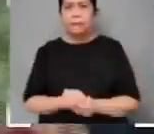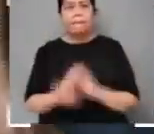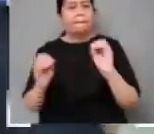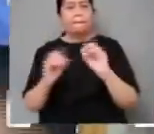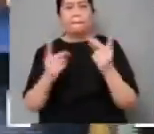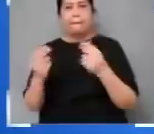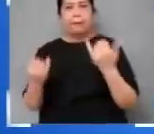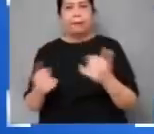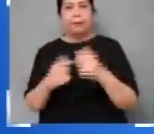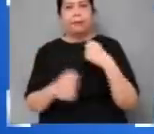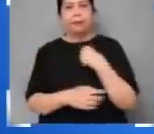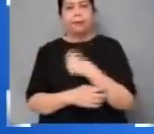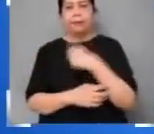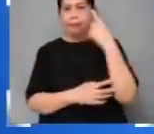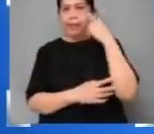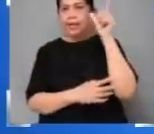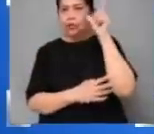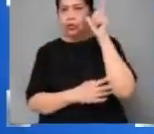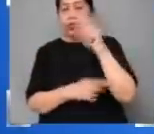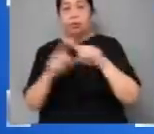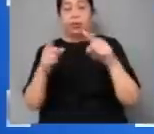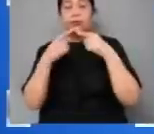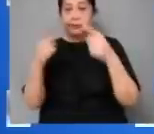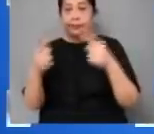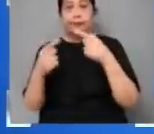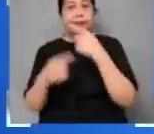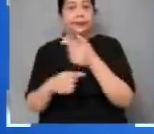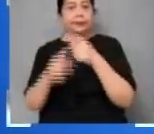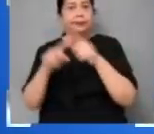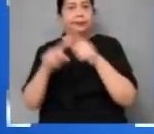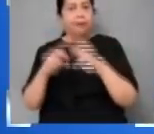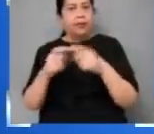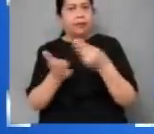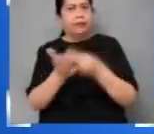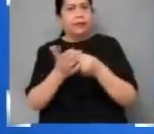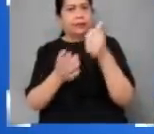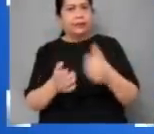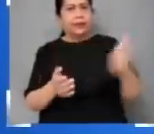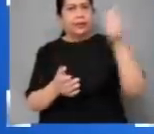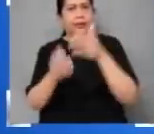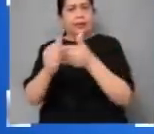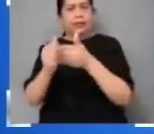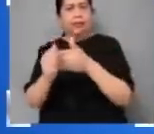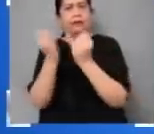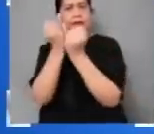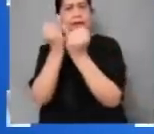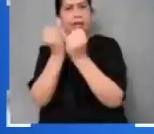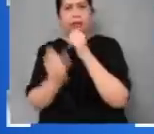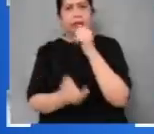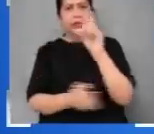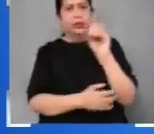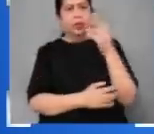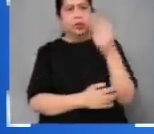si Senador Ping Lacson, pero sa isang pahayag, sinabi niyang dapat ang finance secretary ang namumuno sa PhilHealth at hindi ang health secretary dahil